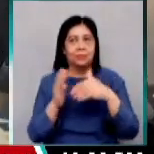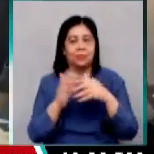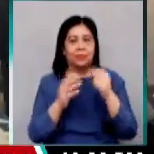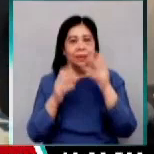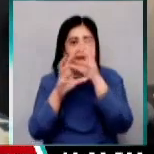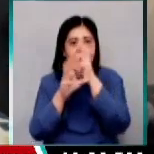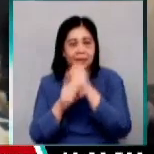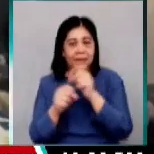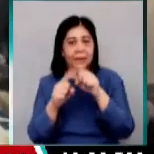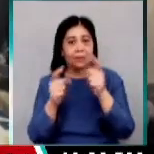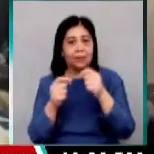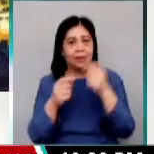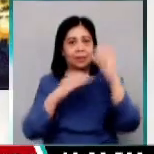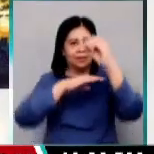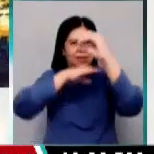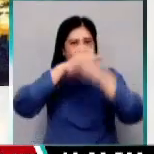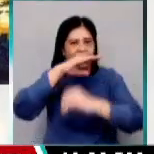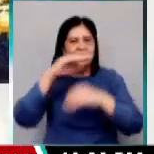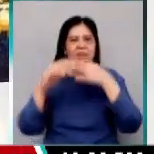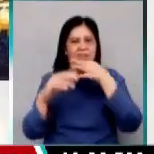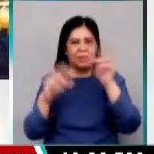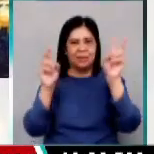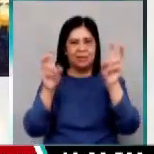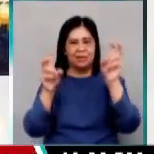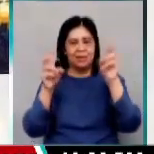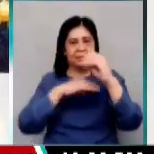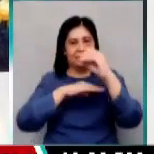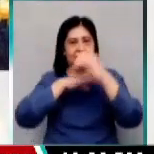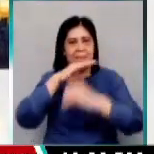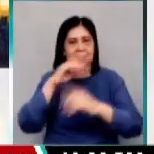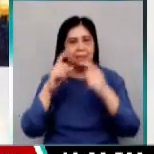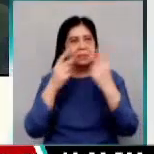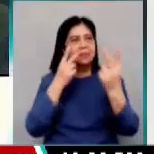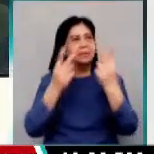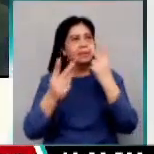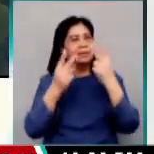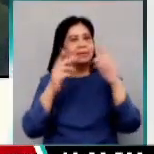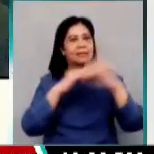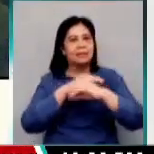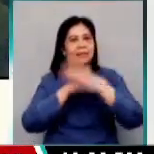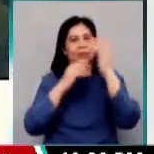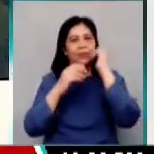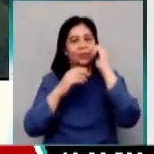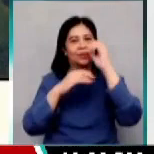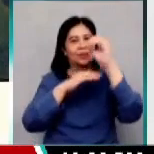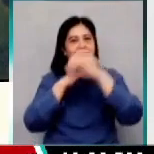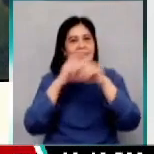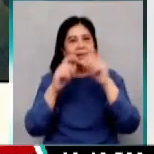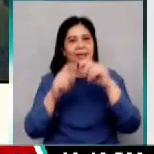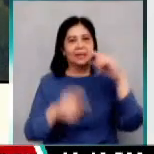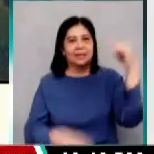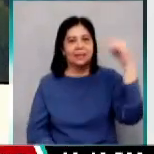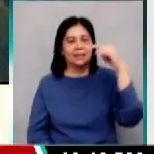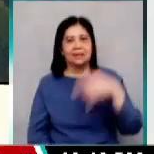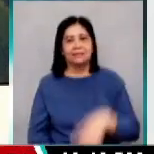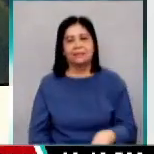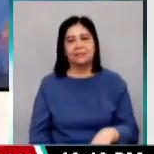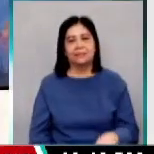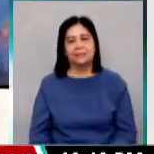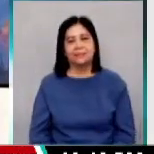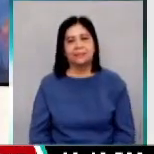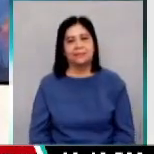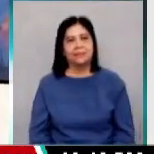takip silim na paborito niyang ipinta dahil sa tanawin sa himpapawid tuwing lumilipad bilang FA. The sunset is a